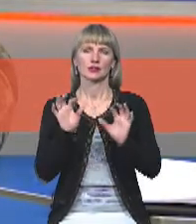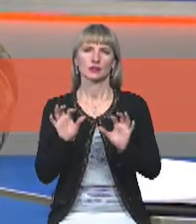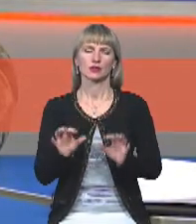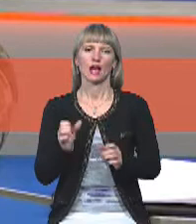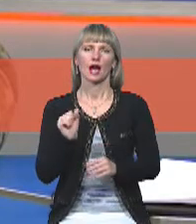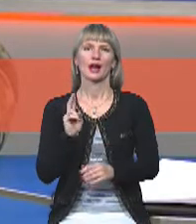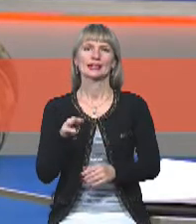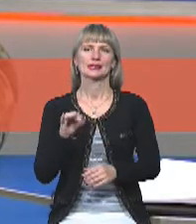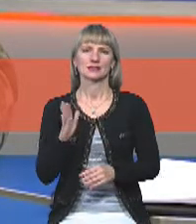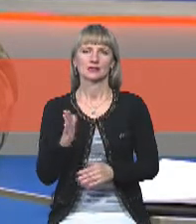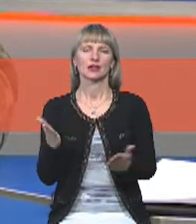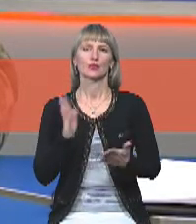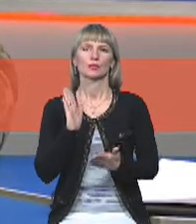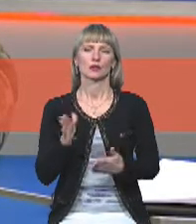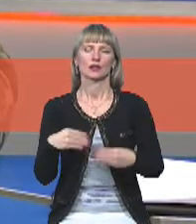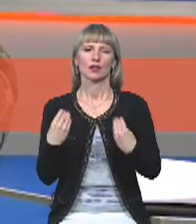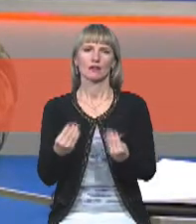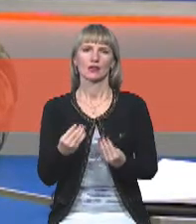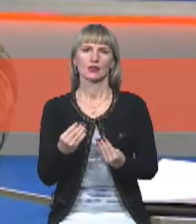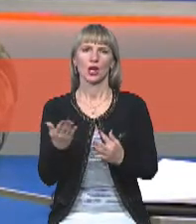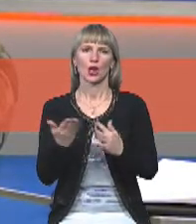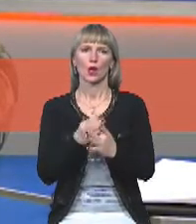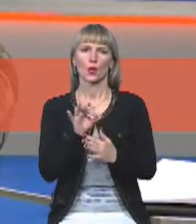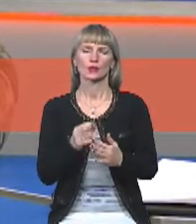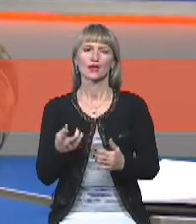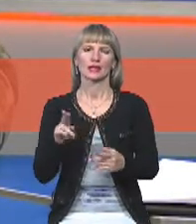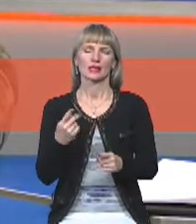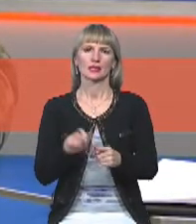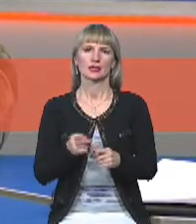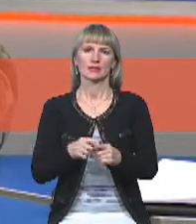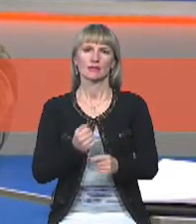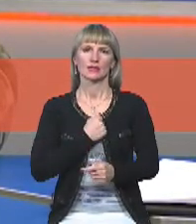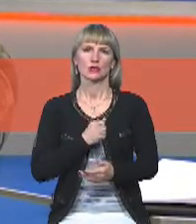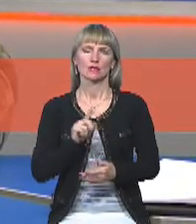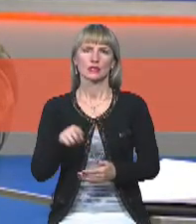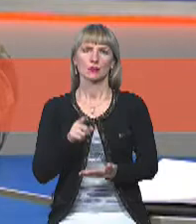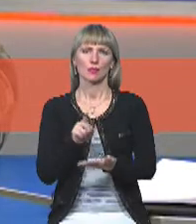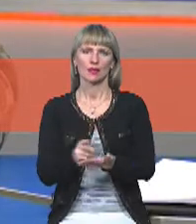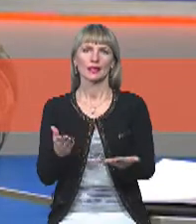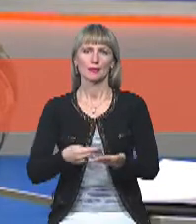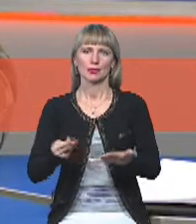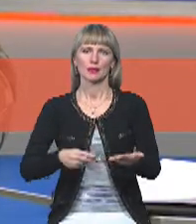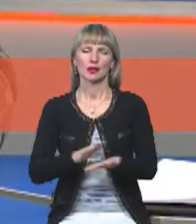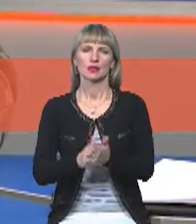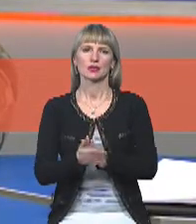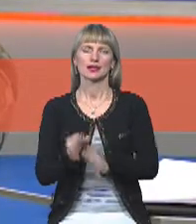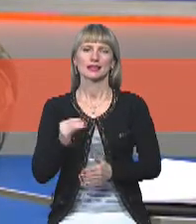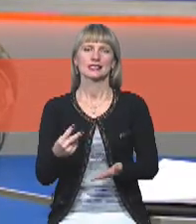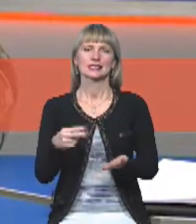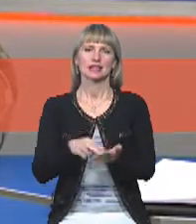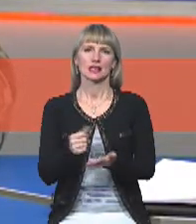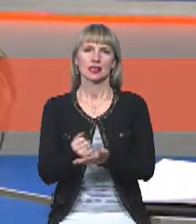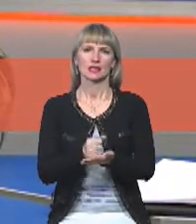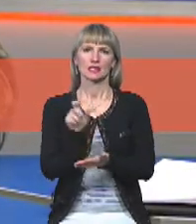законодавчих актів, які будуть надавати льготи для цих військовозобов'язаних, які підписали контракт і стали